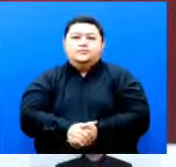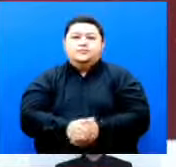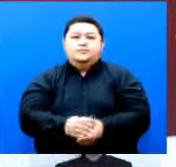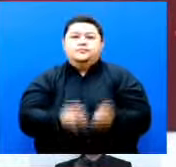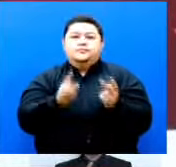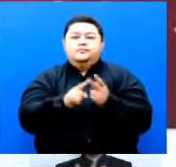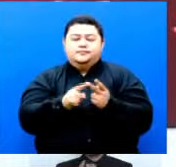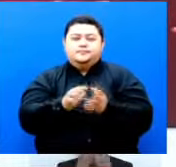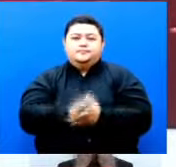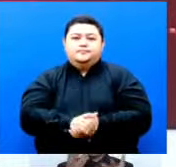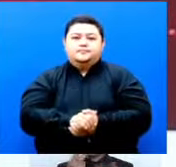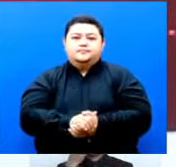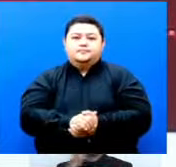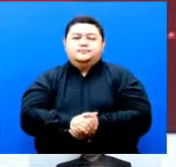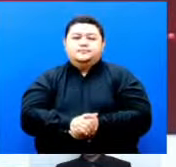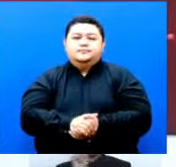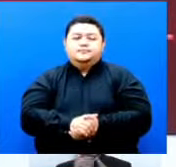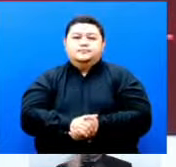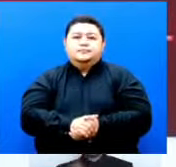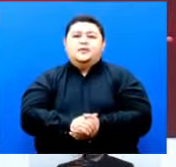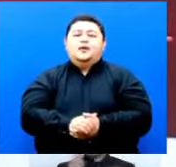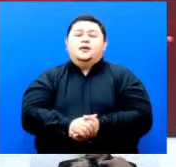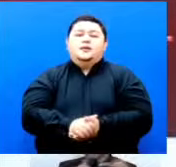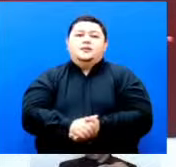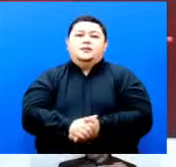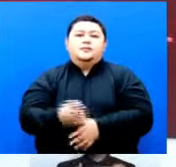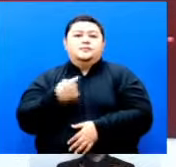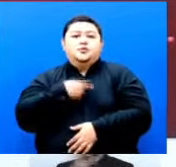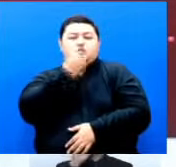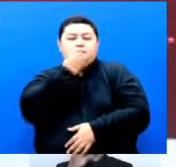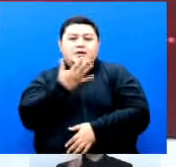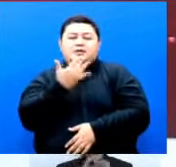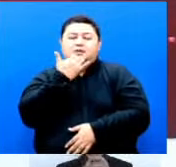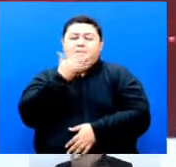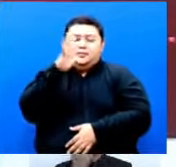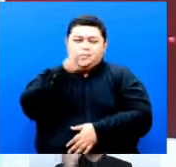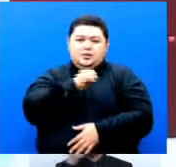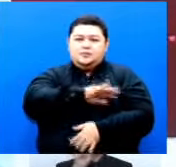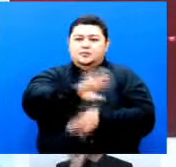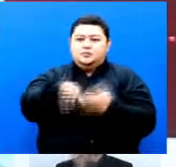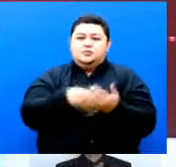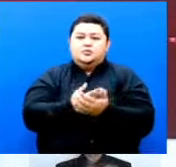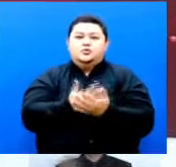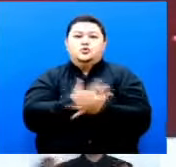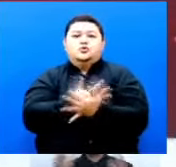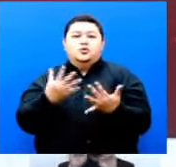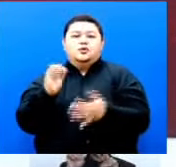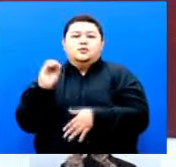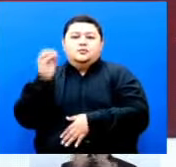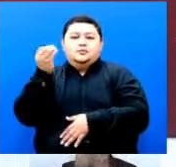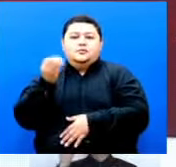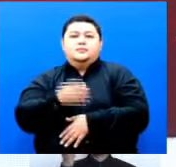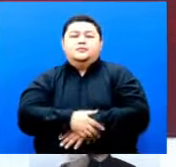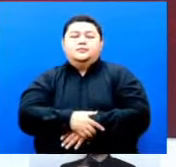Kamiakanmempresentasikanvisidanmisikami. Namunpertama-tama,sayamengucapkanselamatmalam kepadaseluruhwargaJakarta